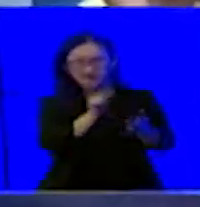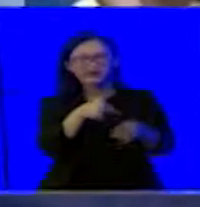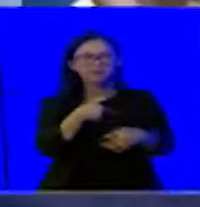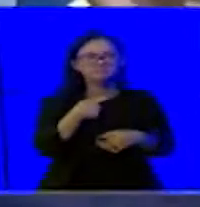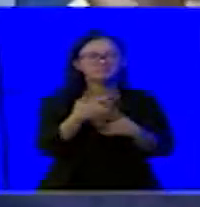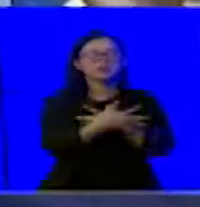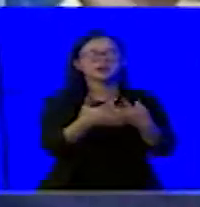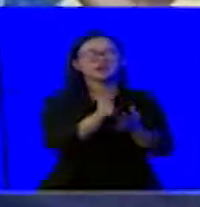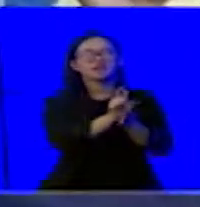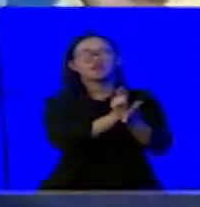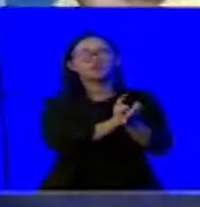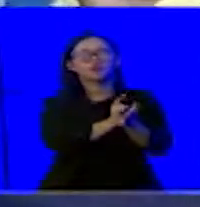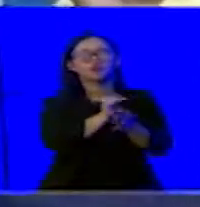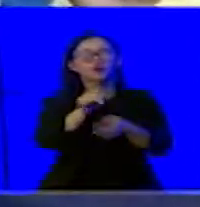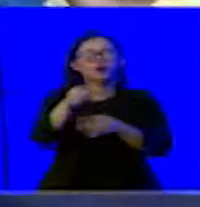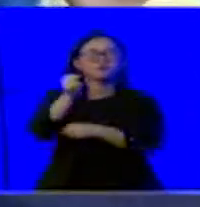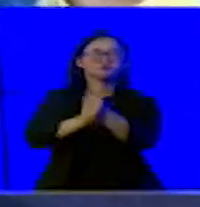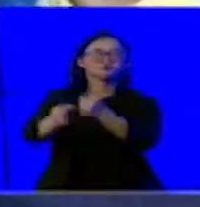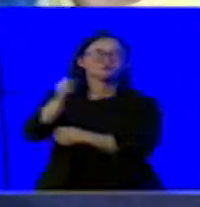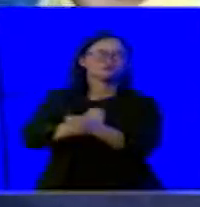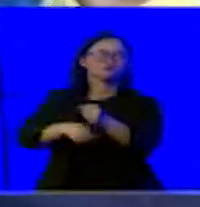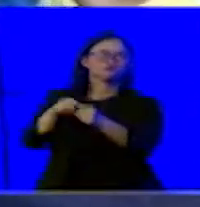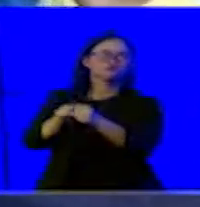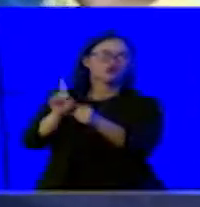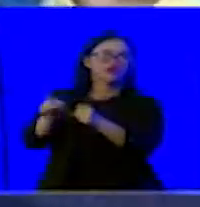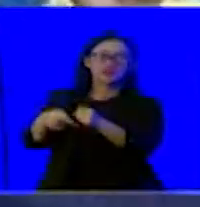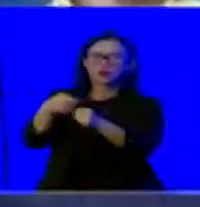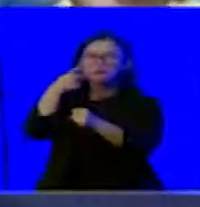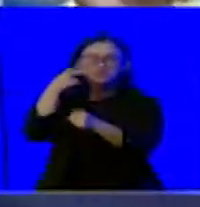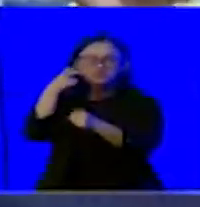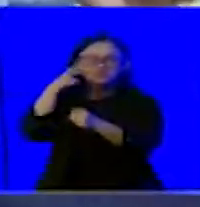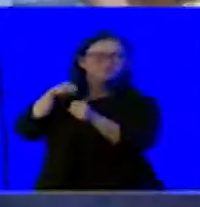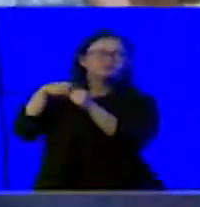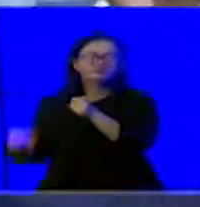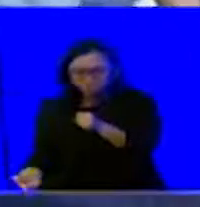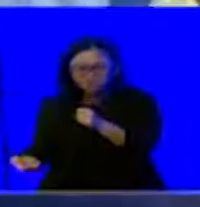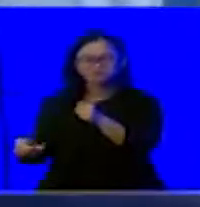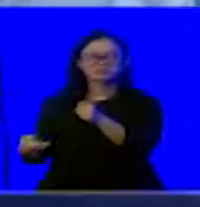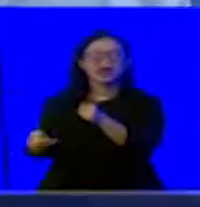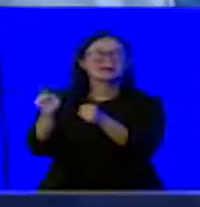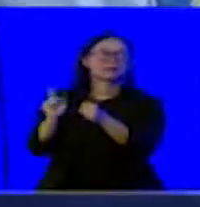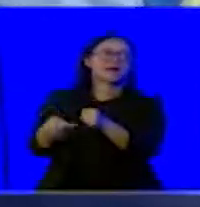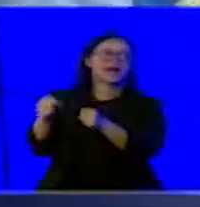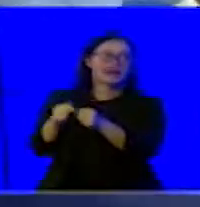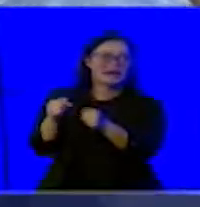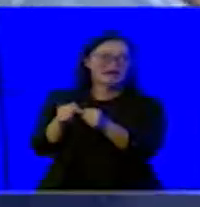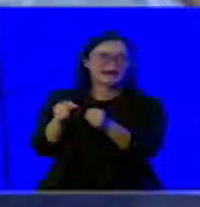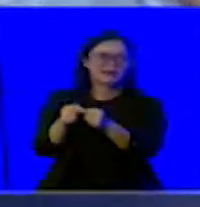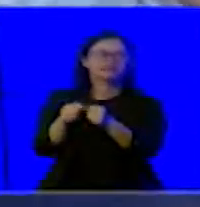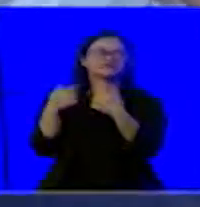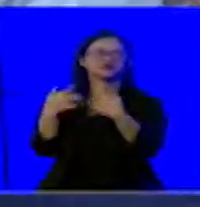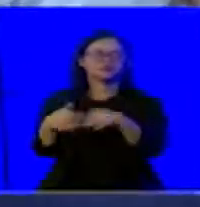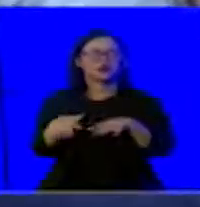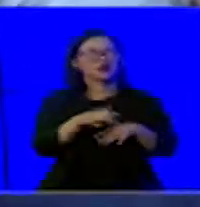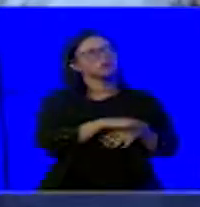yang sumurnya kejatuhan atau ada kucing kecebur di sumur. Kemudian